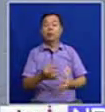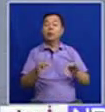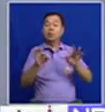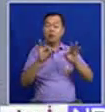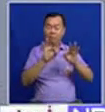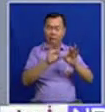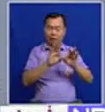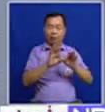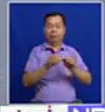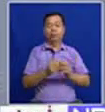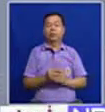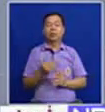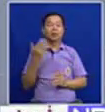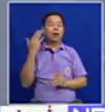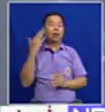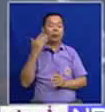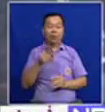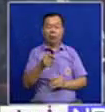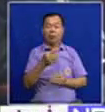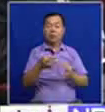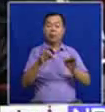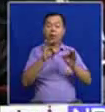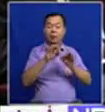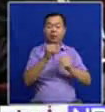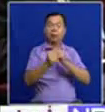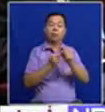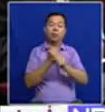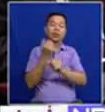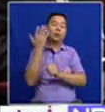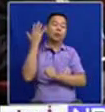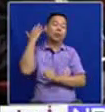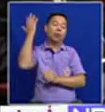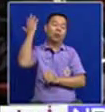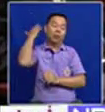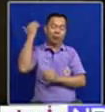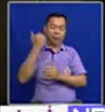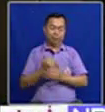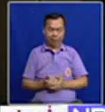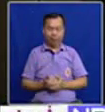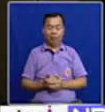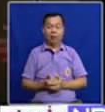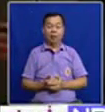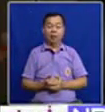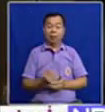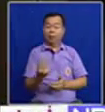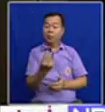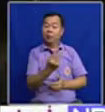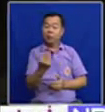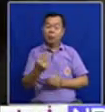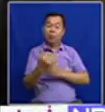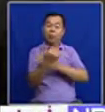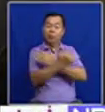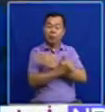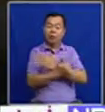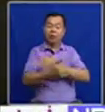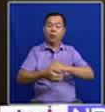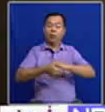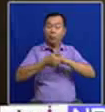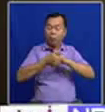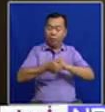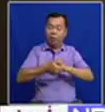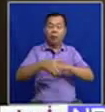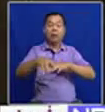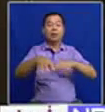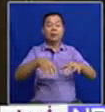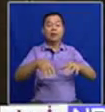แต่ปี2547โอกาสนี้ทั้งสองฝ่ายได้ยืนยันร่วมกันในการส่งเสริมความร่วมมืออย่างใกล้ชิดเพื่อจัด